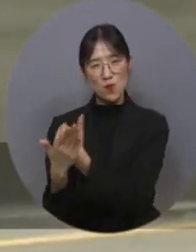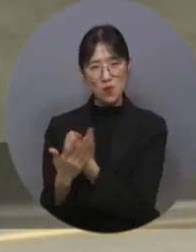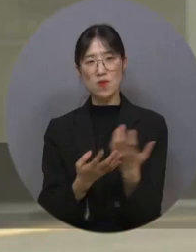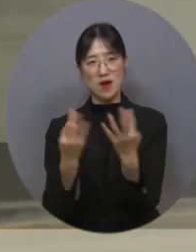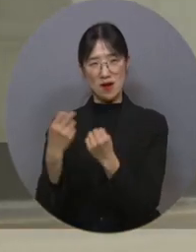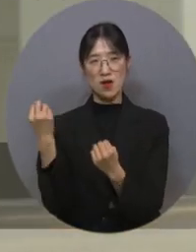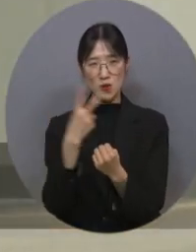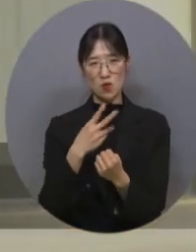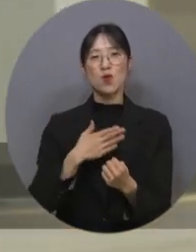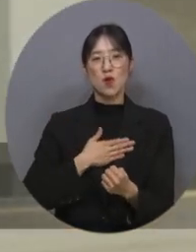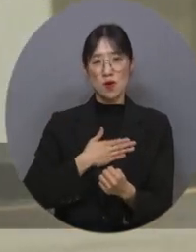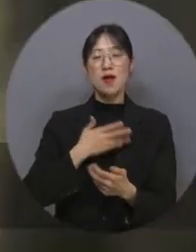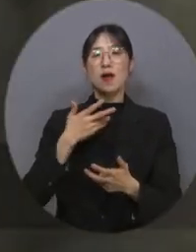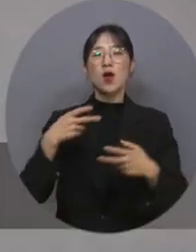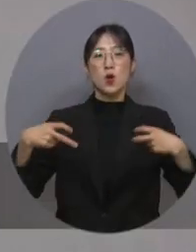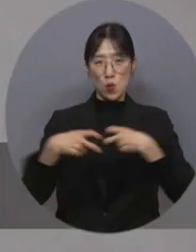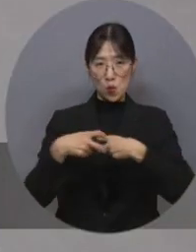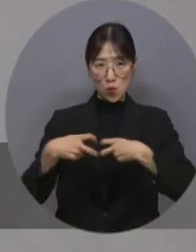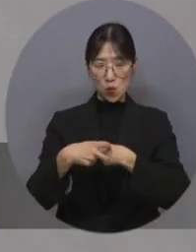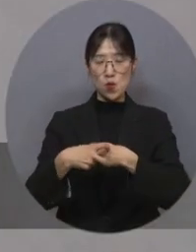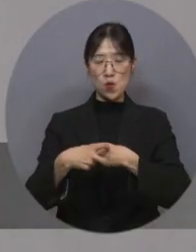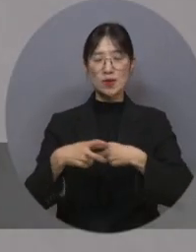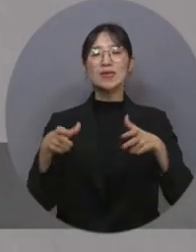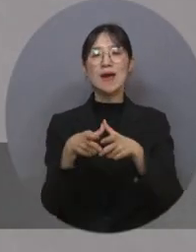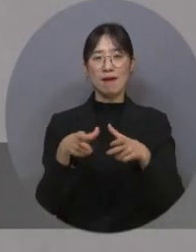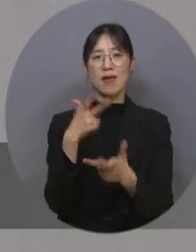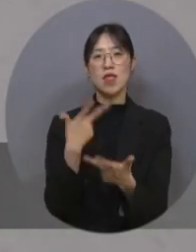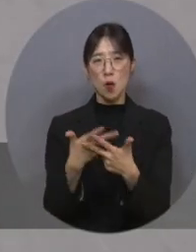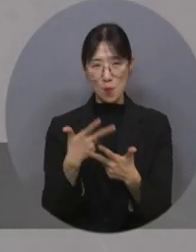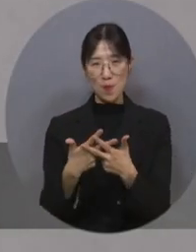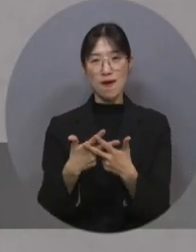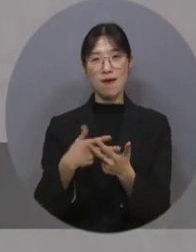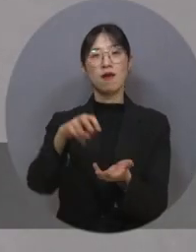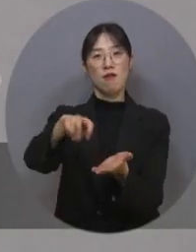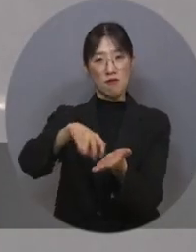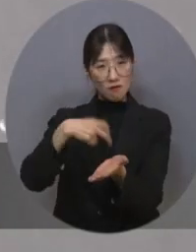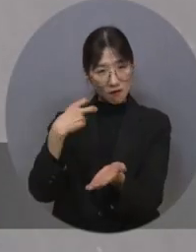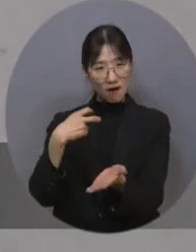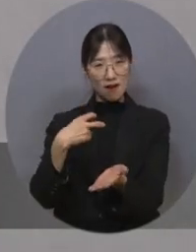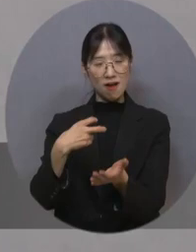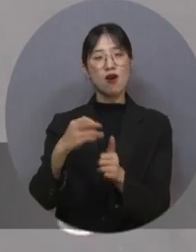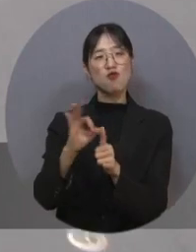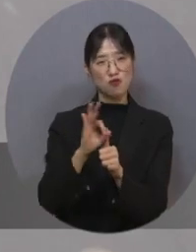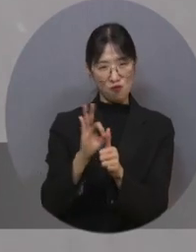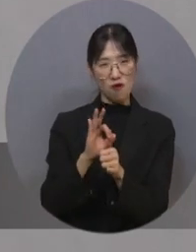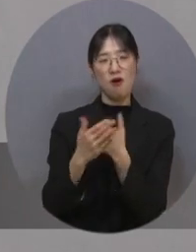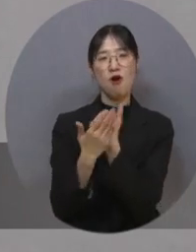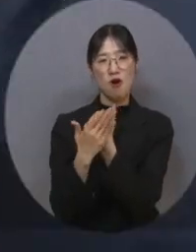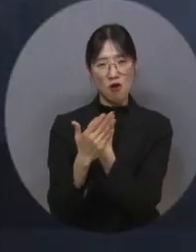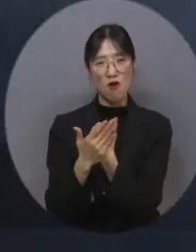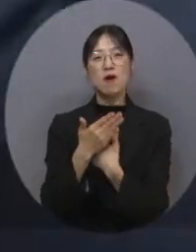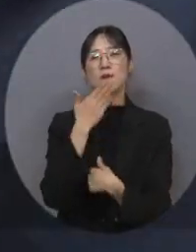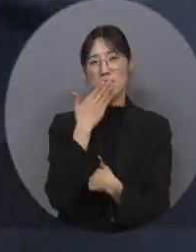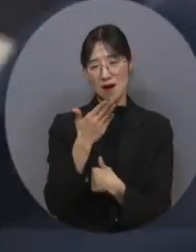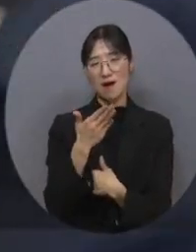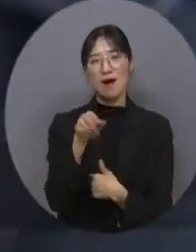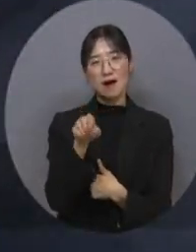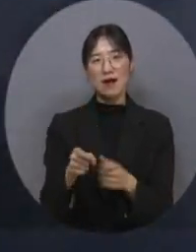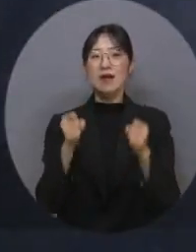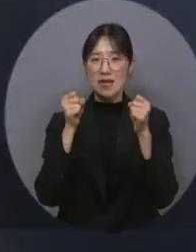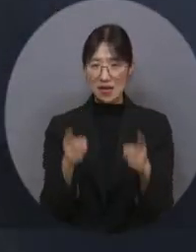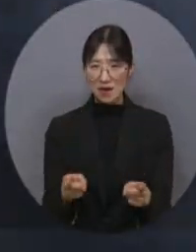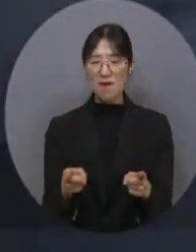그 우리 협회로 교통장애인협회로 연락을 주시면은 우리 후원회로 인해서 도움을 줄 수 있는